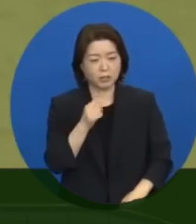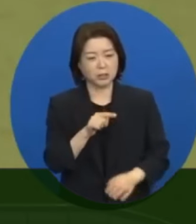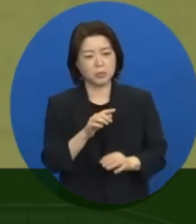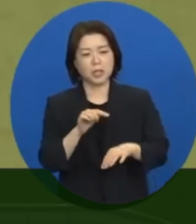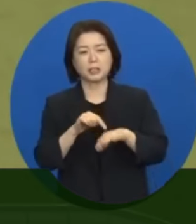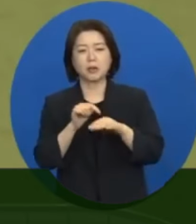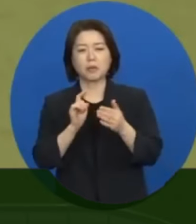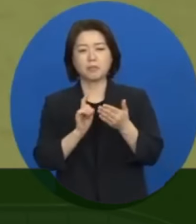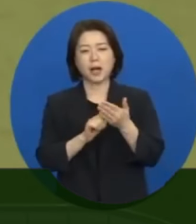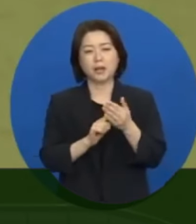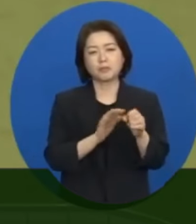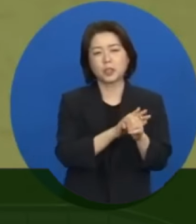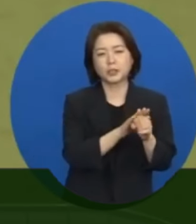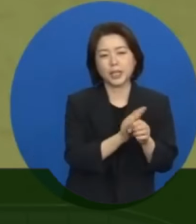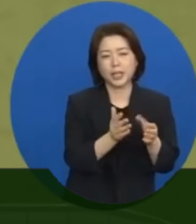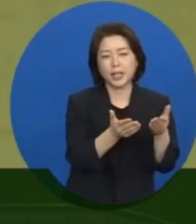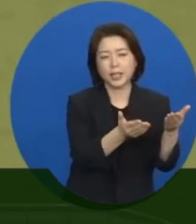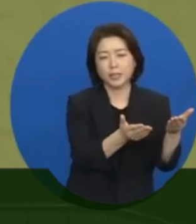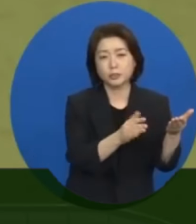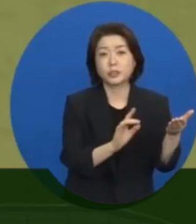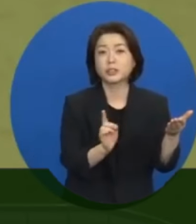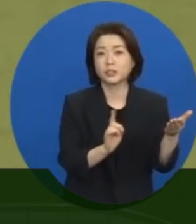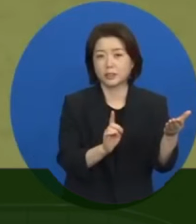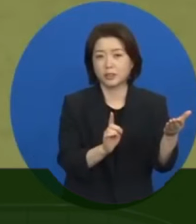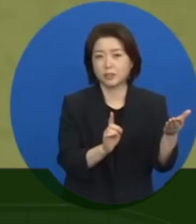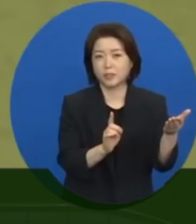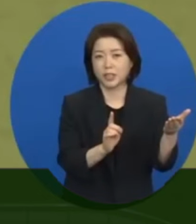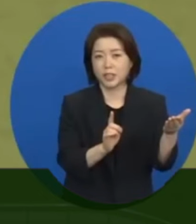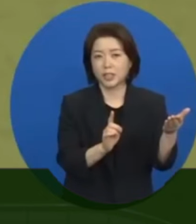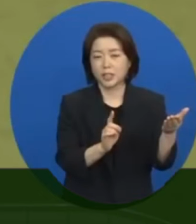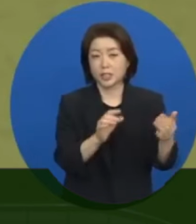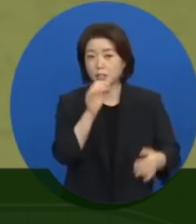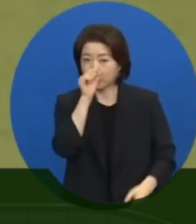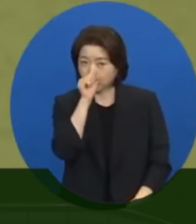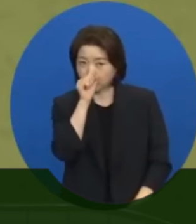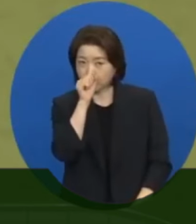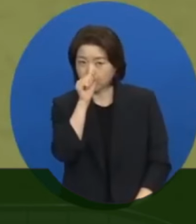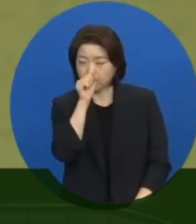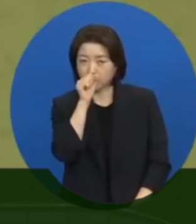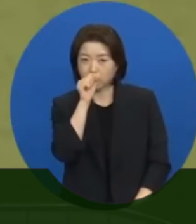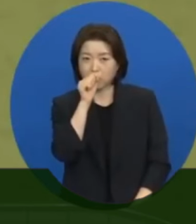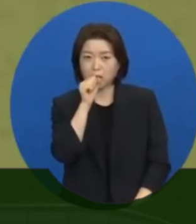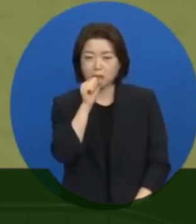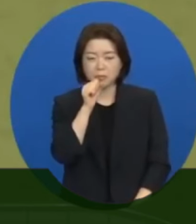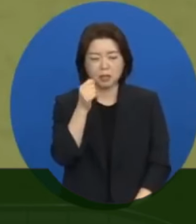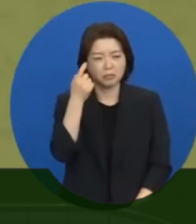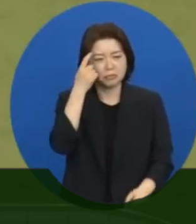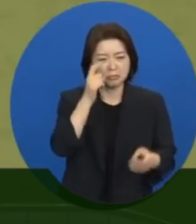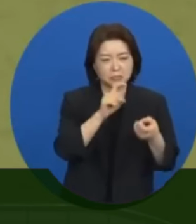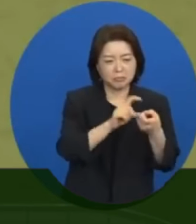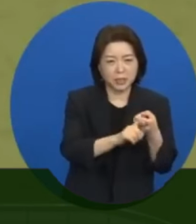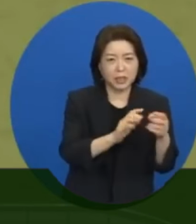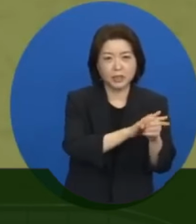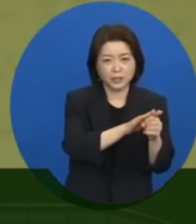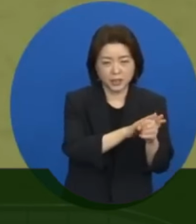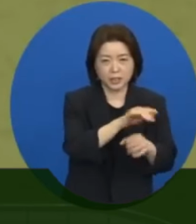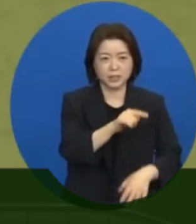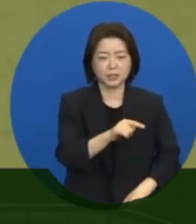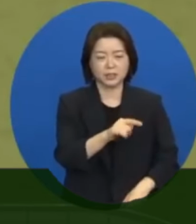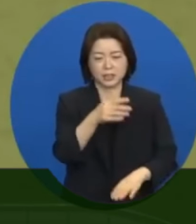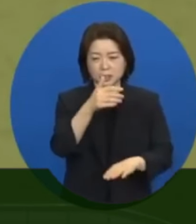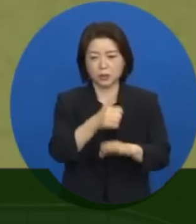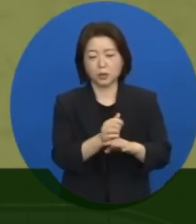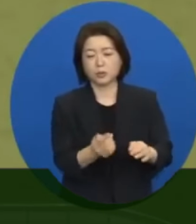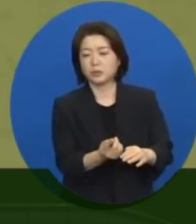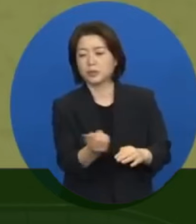마음이 가는 그런 어떤 그 그게 좋은 건지 분 편에는 결국 를 줍니다 다른